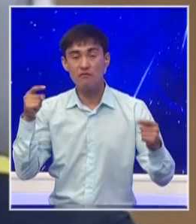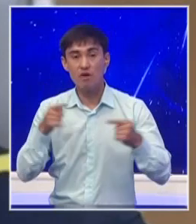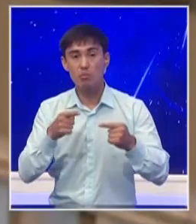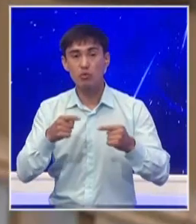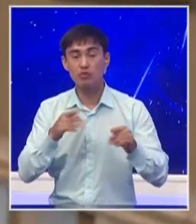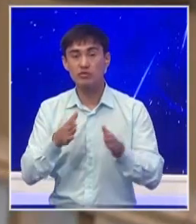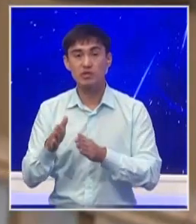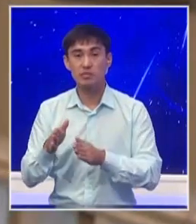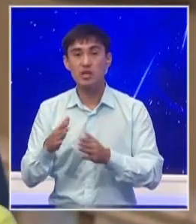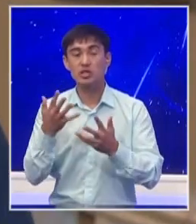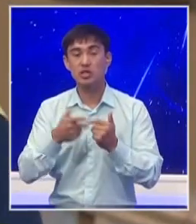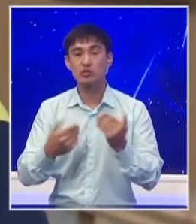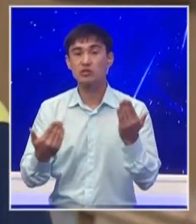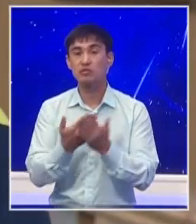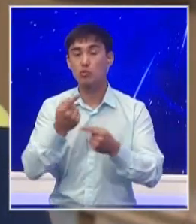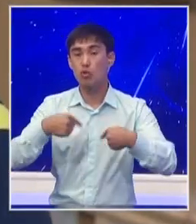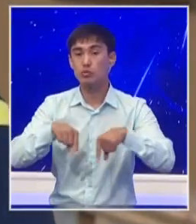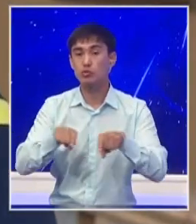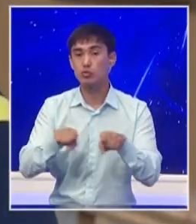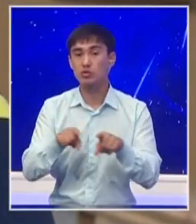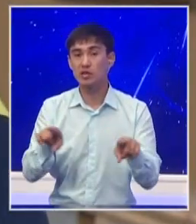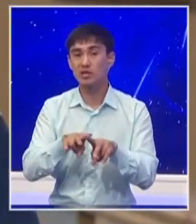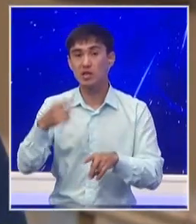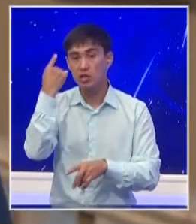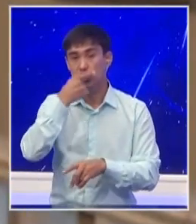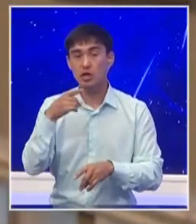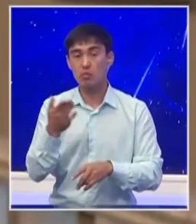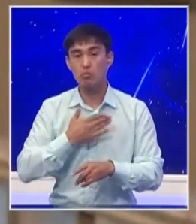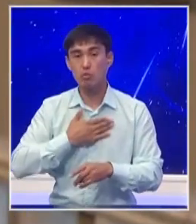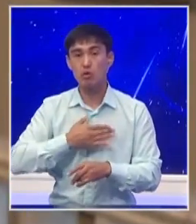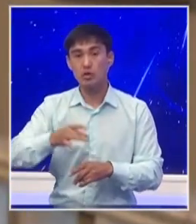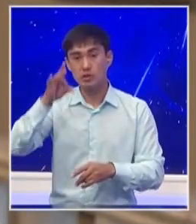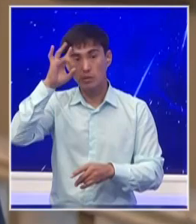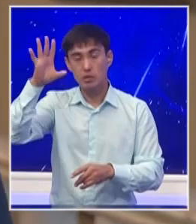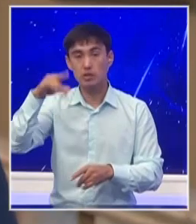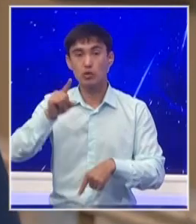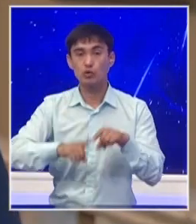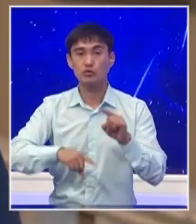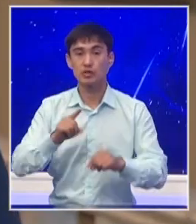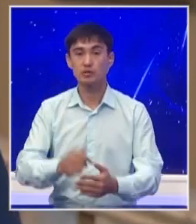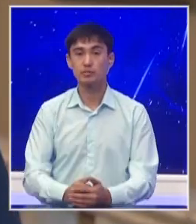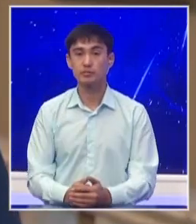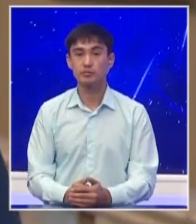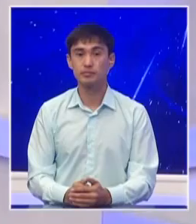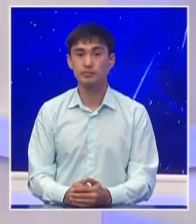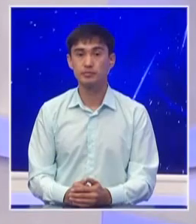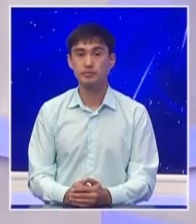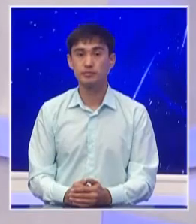Я считаю, что современному обществу нужны такие личности, как мой знаменитый родственник.